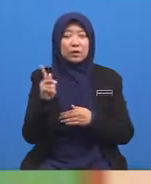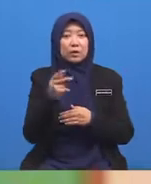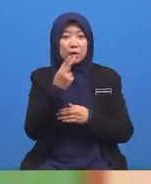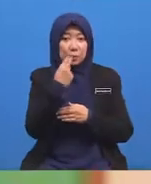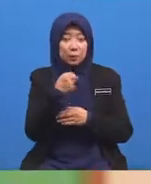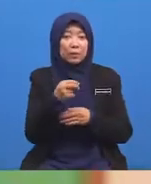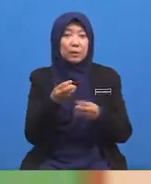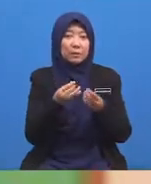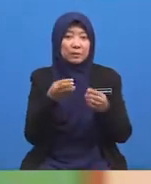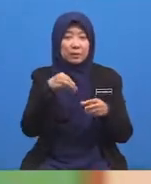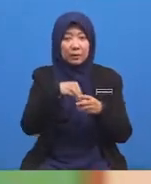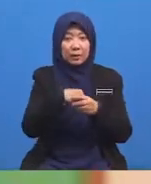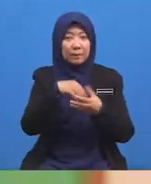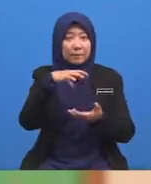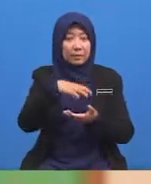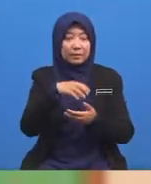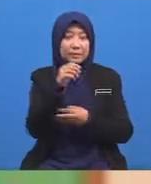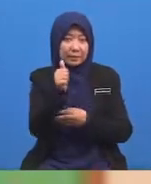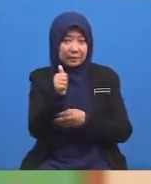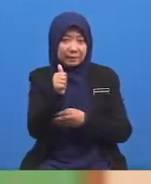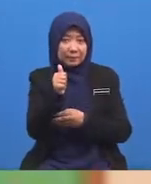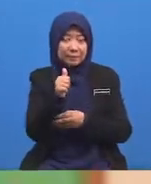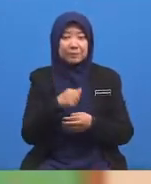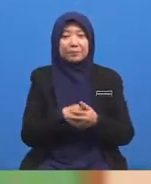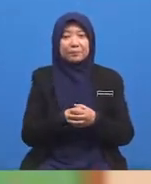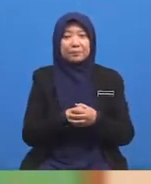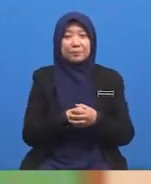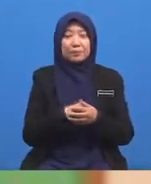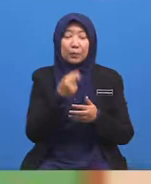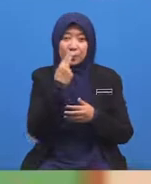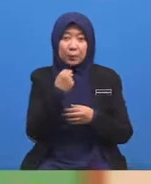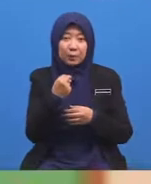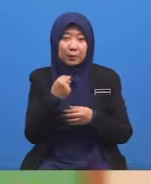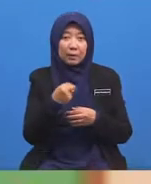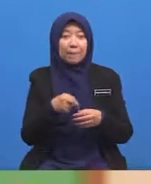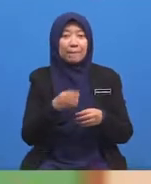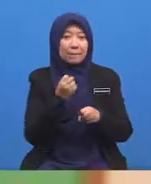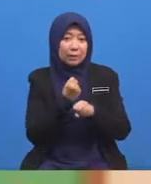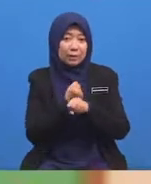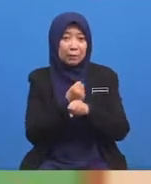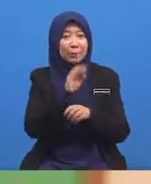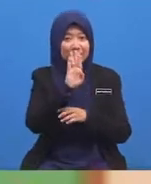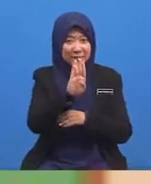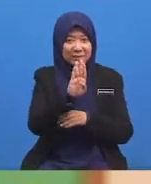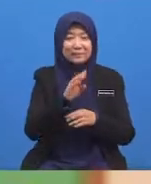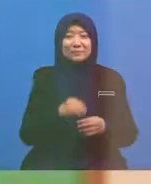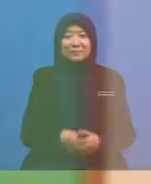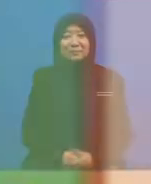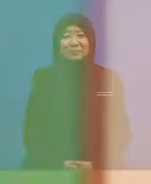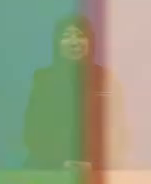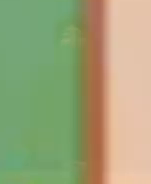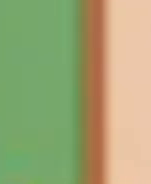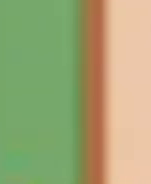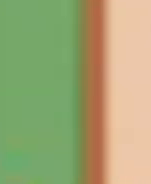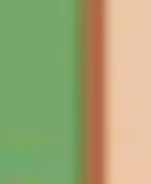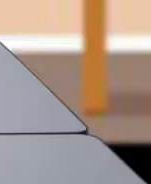akan masukkan gula pasir ini ke dalam bekas yang berlabel A, manakala gula batu ke dalam bekas yang